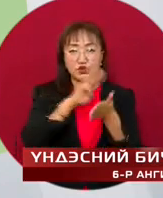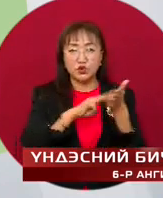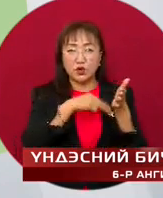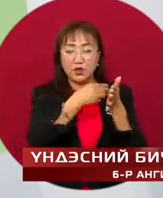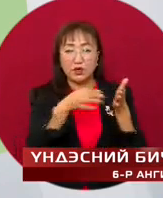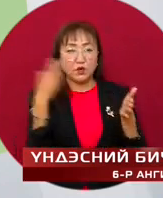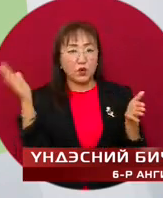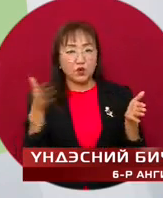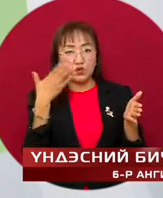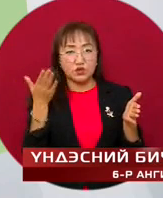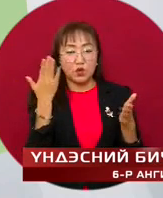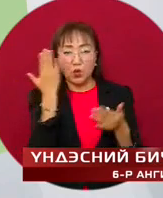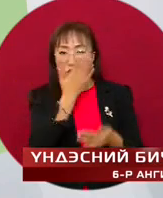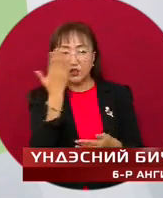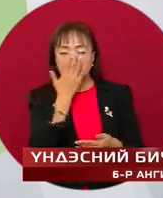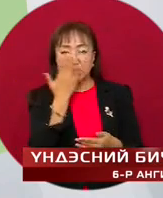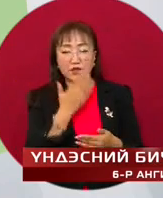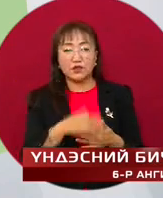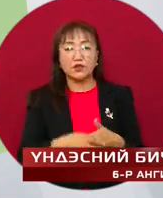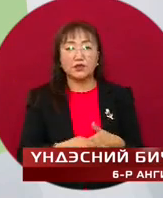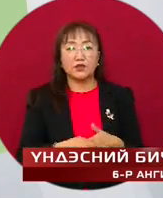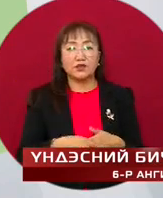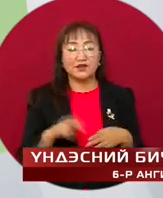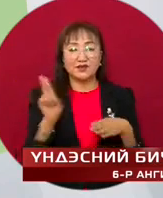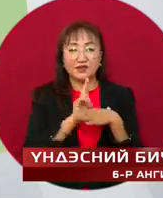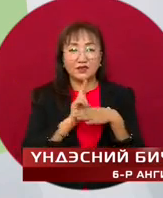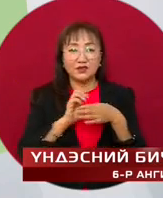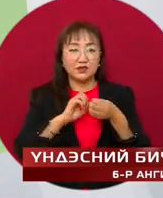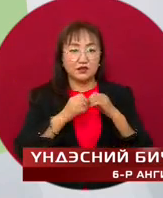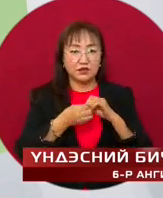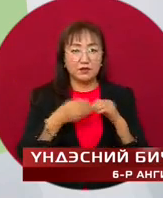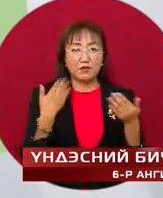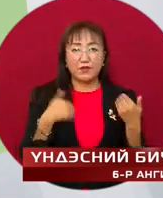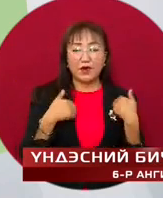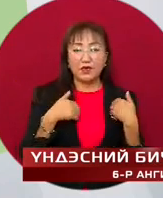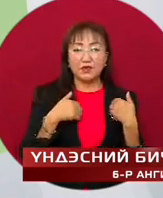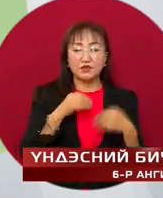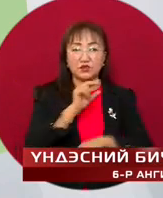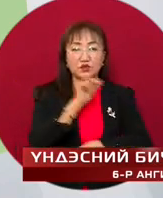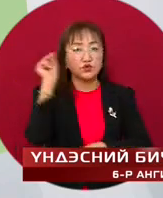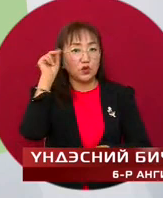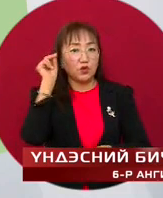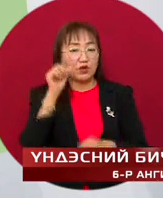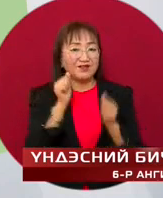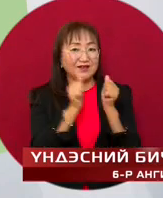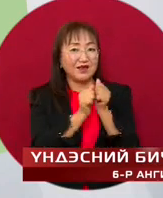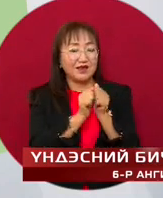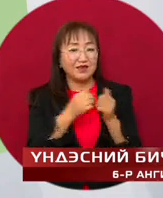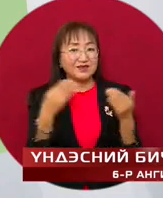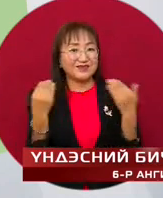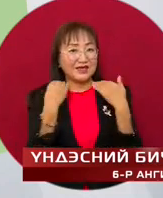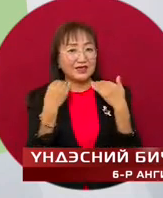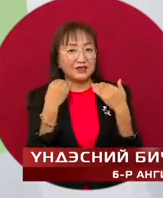унших, даалгавар, хийх, багш, сурах, найз, заалгах, үзэг,